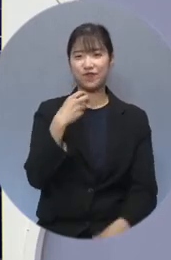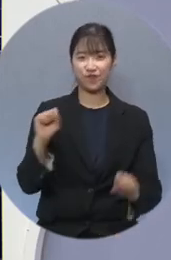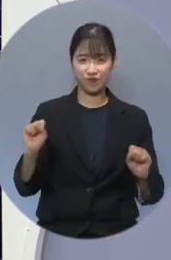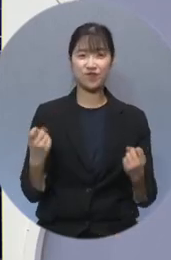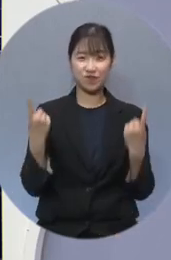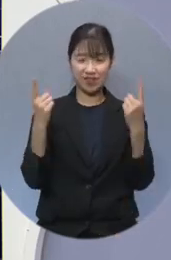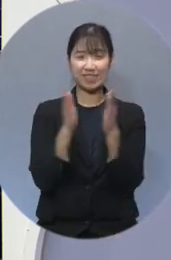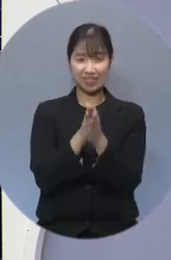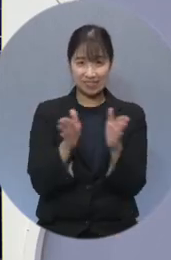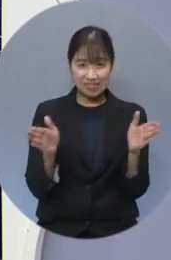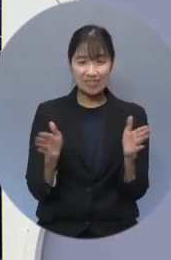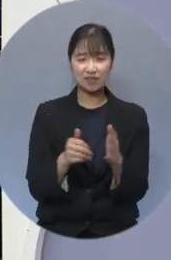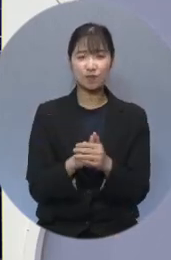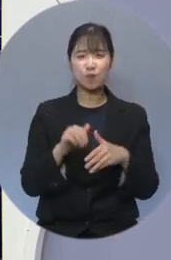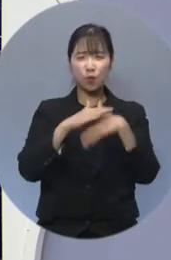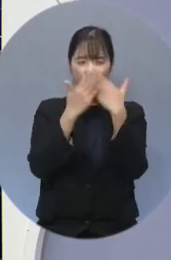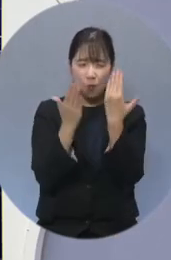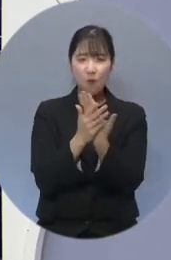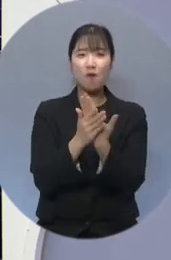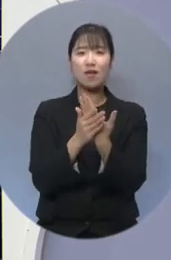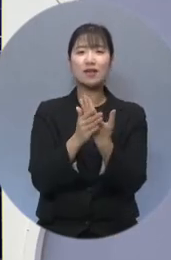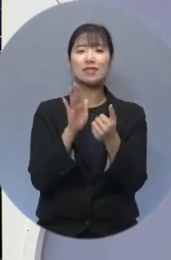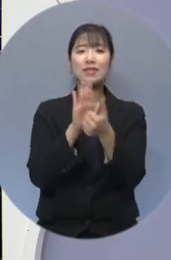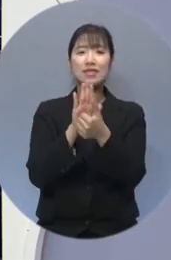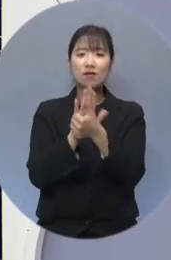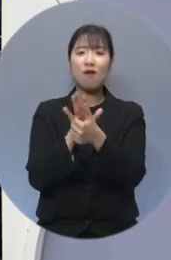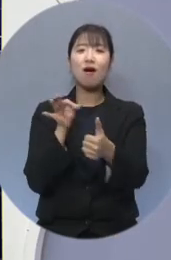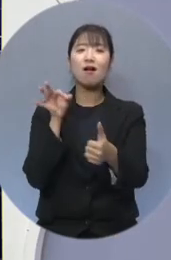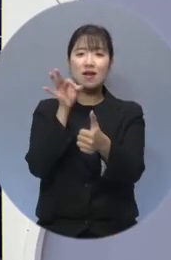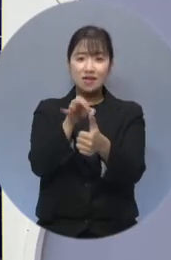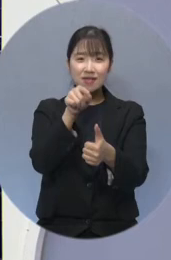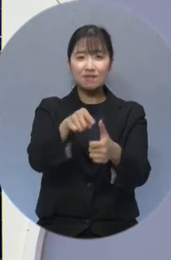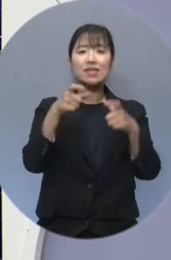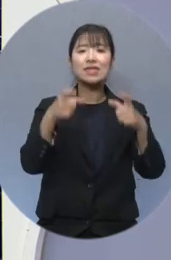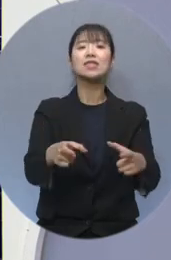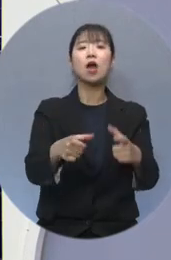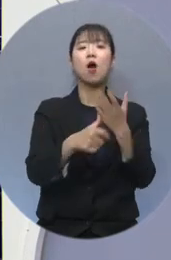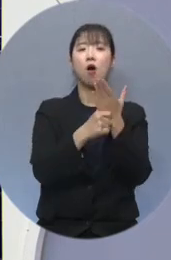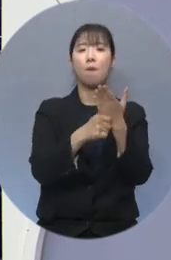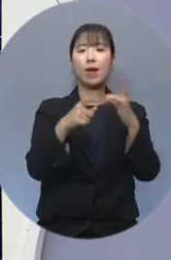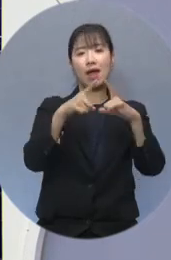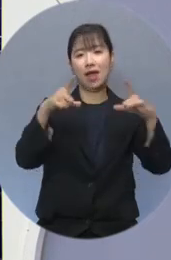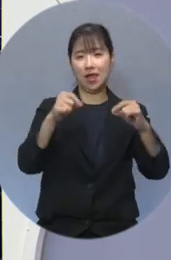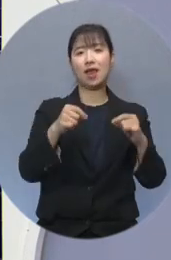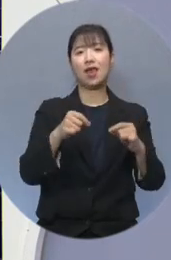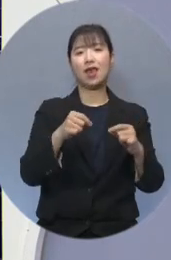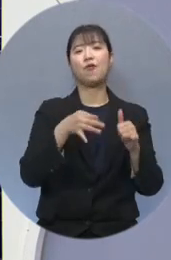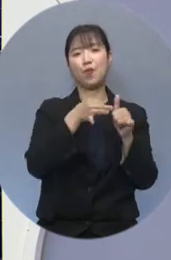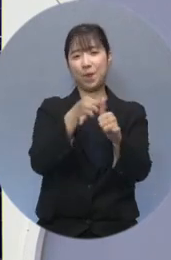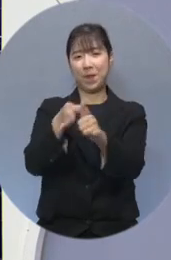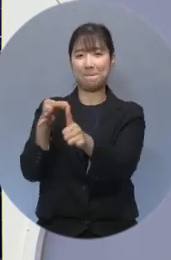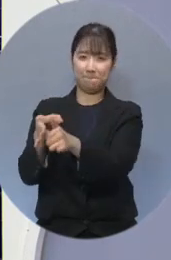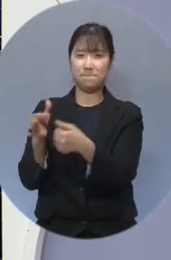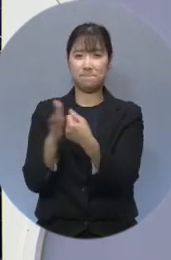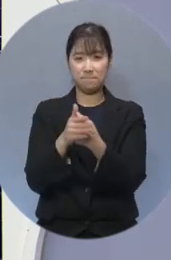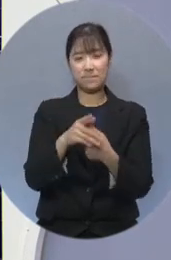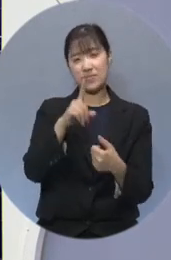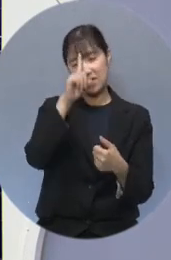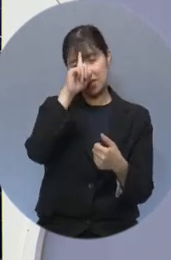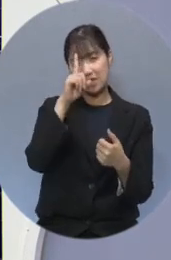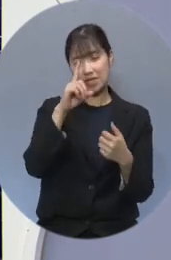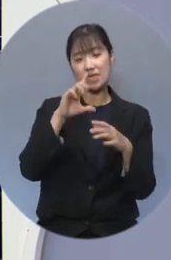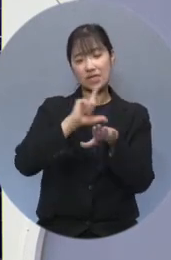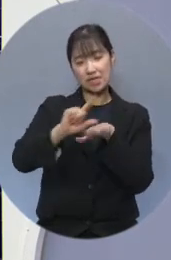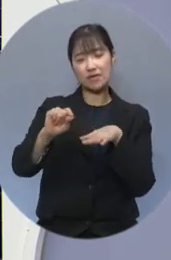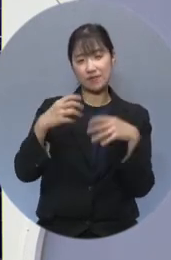했는데요. 모든 재난지원금을 지역 화폐를 통해서 했고 그래서 지자체 단위로는 아마 한